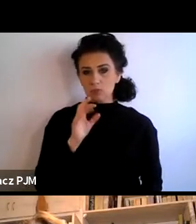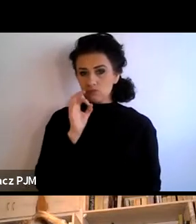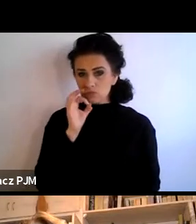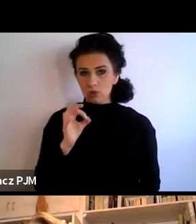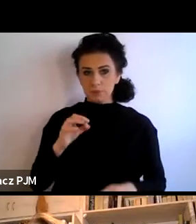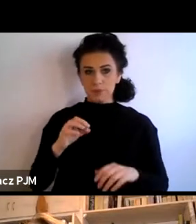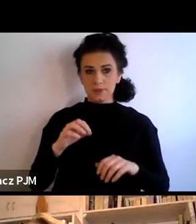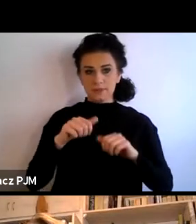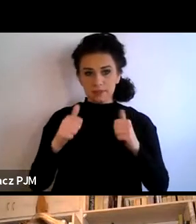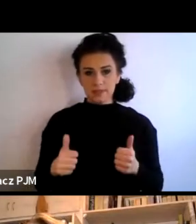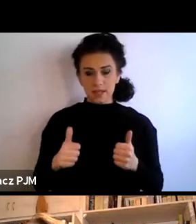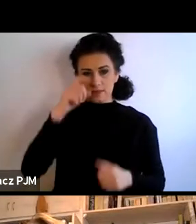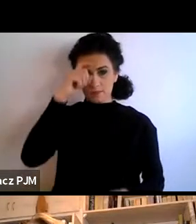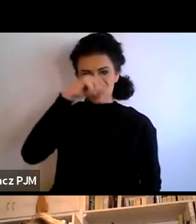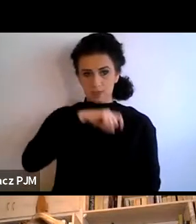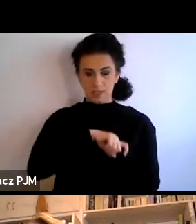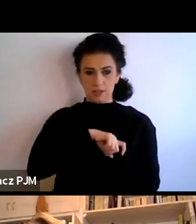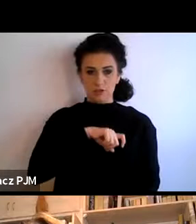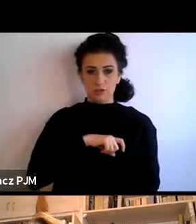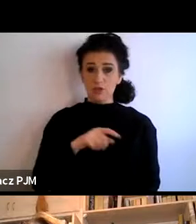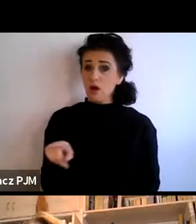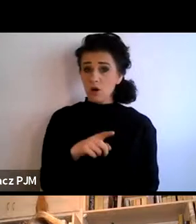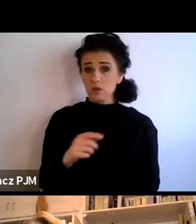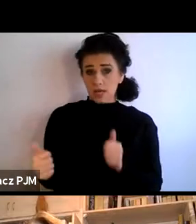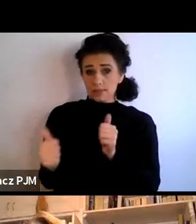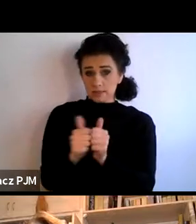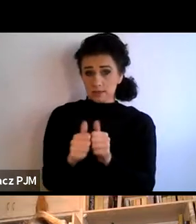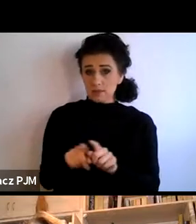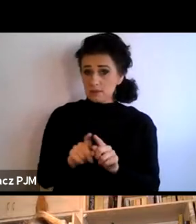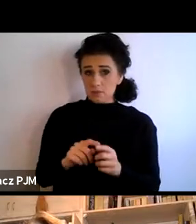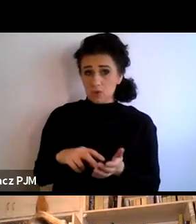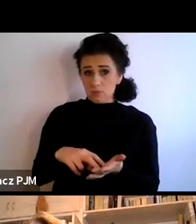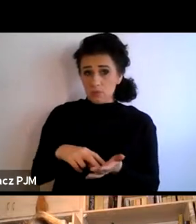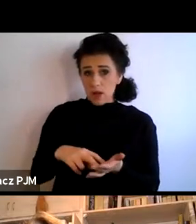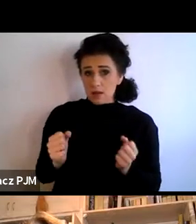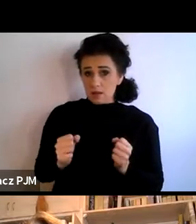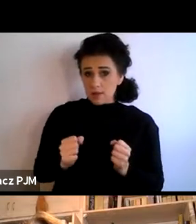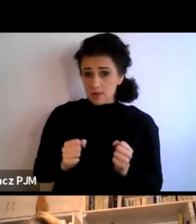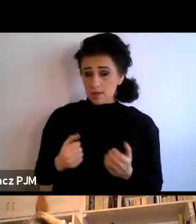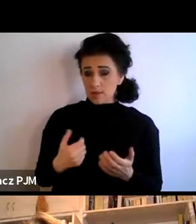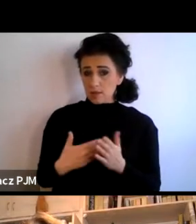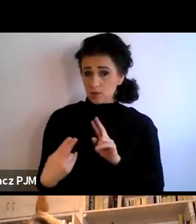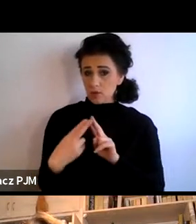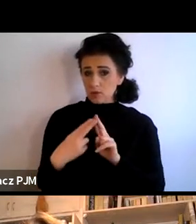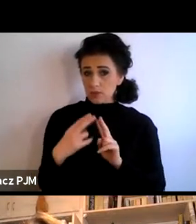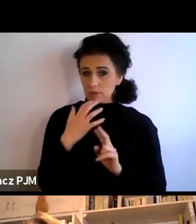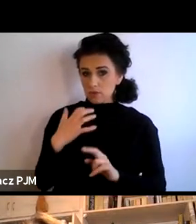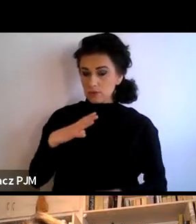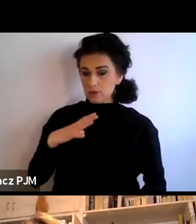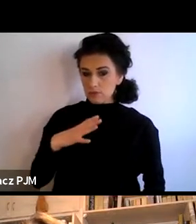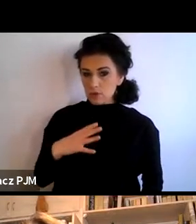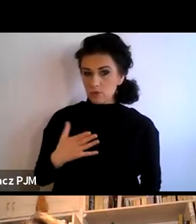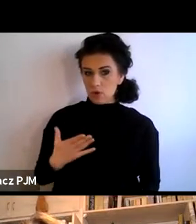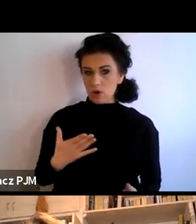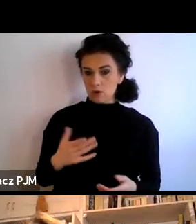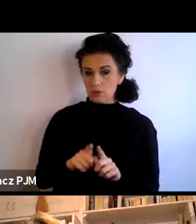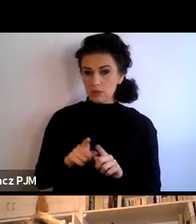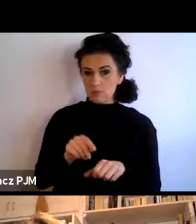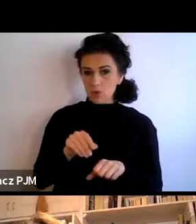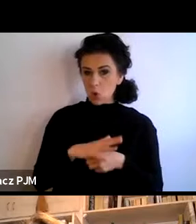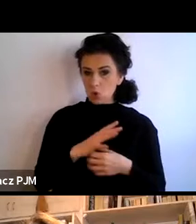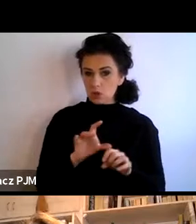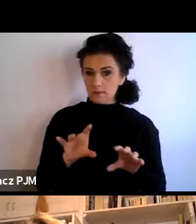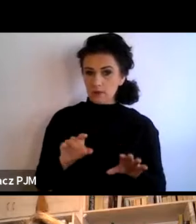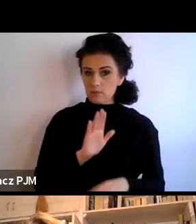moim psychicznym, choć na początku oni też się bali, no bo myśmy wcześniej mieli ze sobą kontakt, tak, więc było takie napięcie i oczekiwanie też